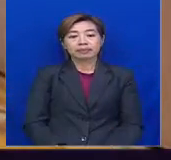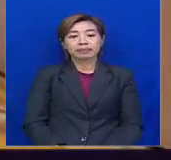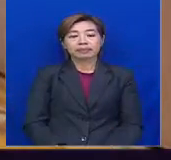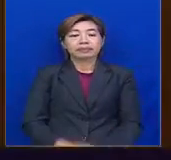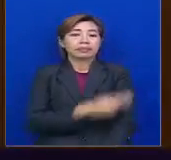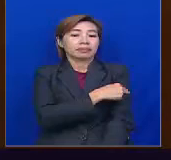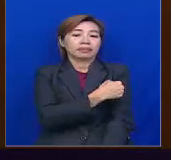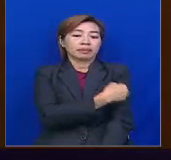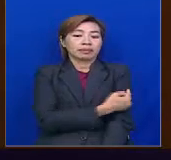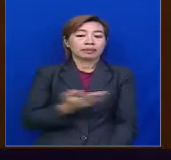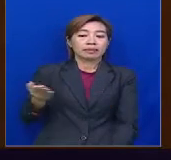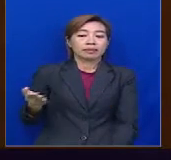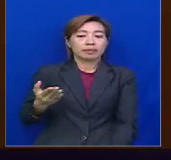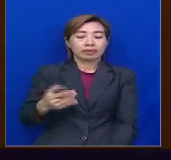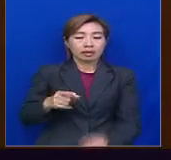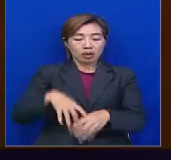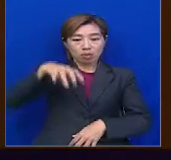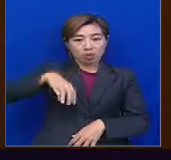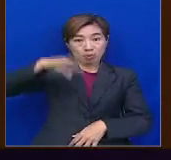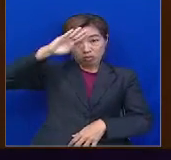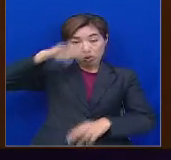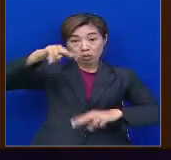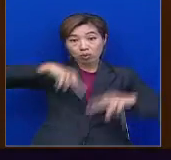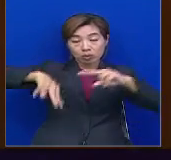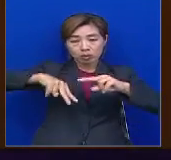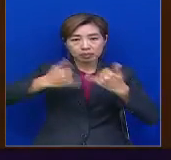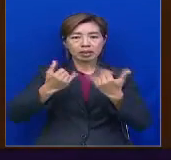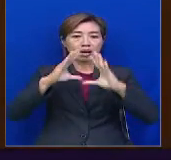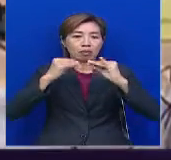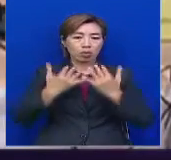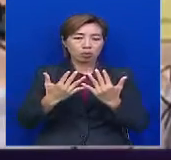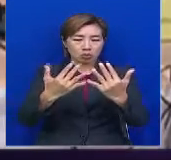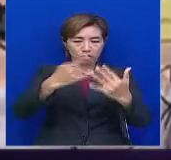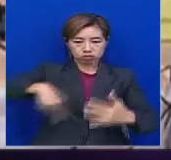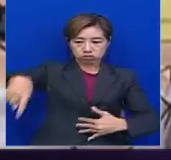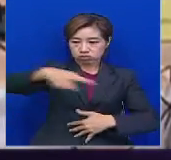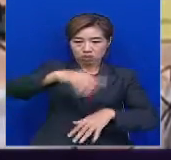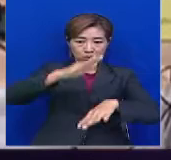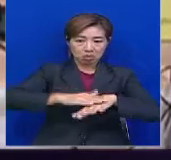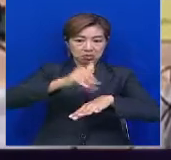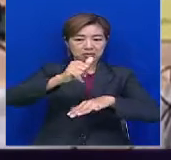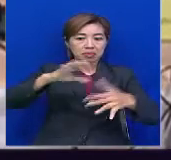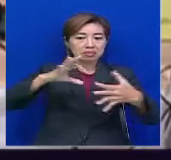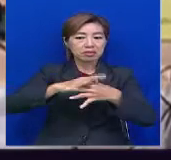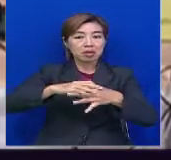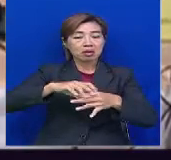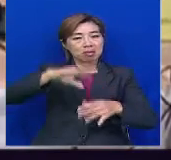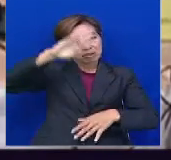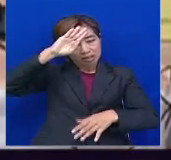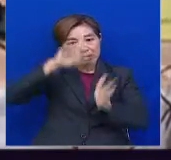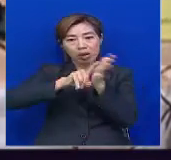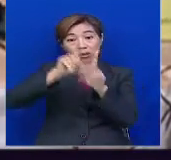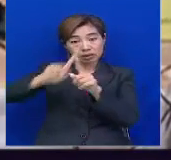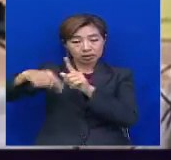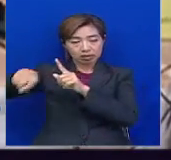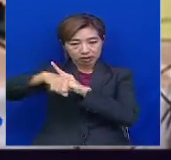แพทย์อํานวยกาจีนะอธิบดีกรมควบคุมโรคเปิดการประชุมปรึกษาหารือผู้เชี่ยวชาญจากต่างประเทศในการร่างพระราชบัญญัติโรคไม่ติดต่อโ